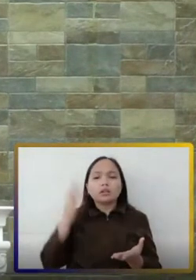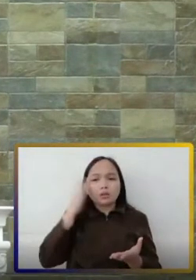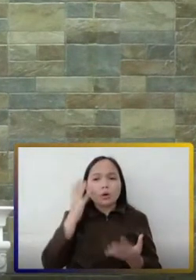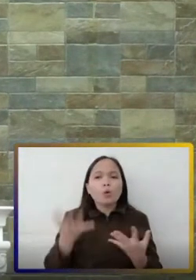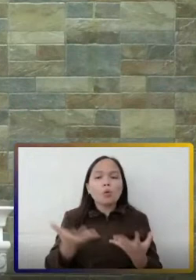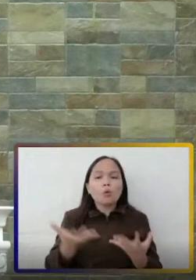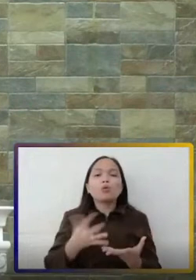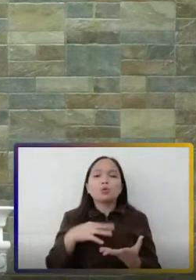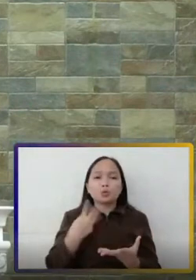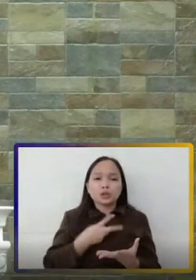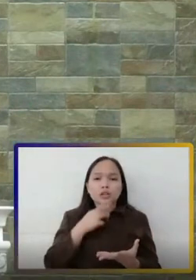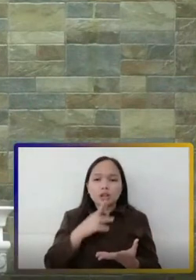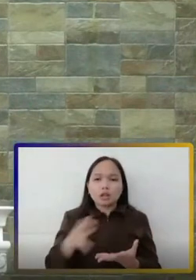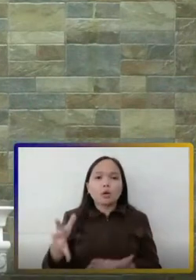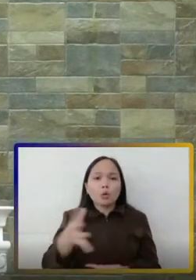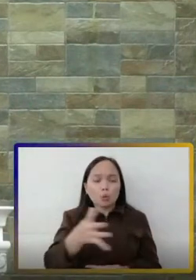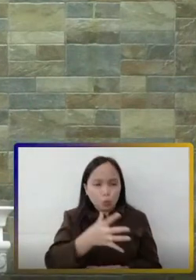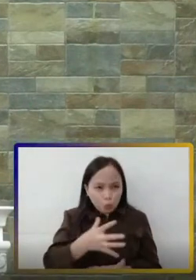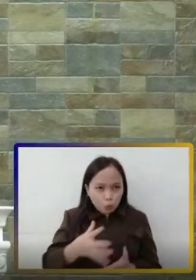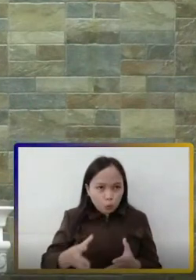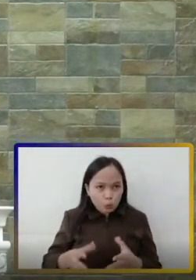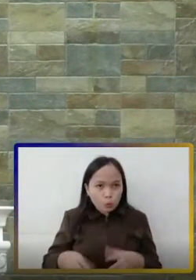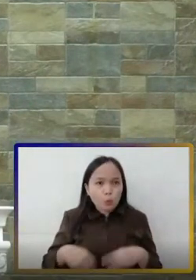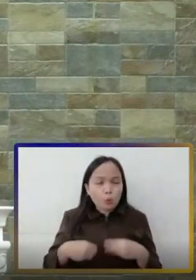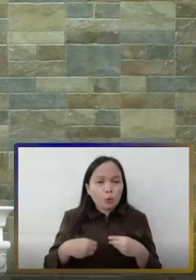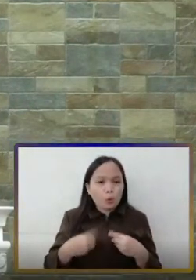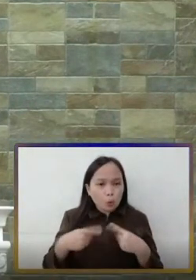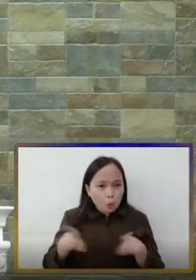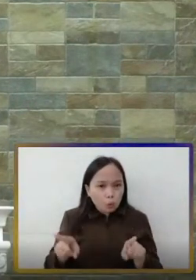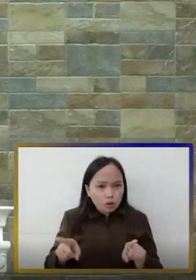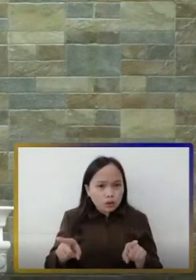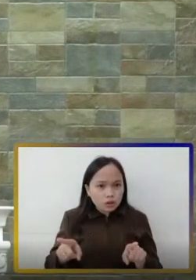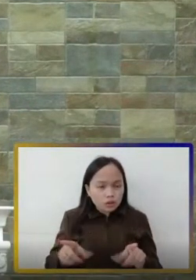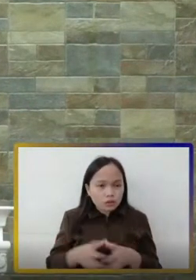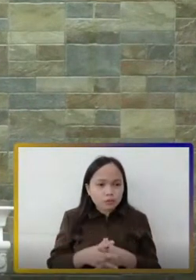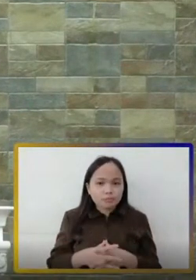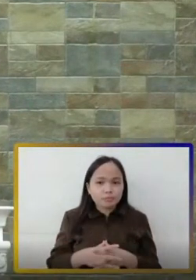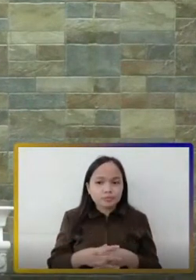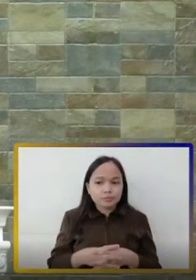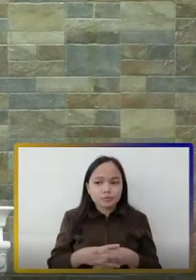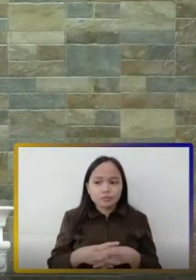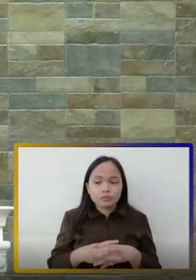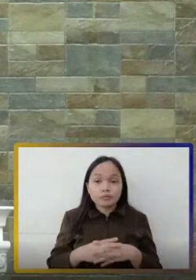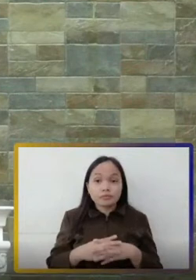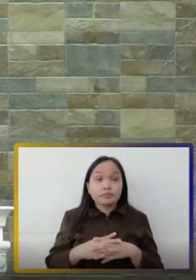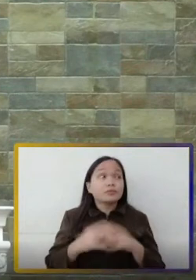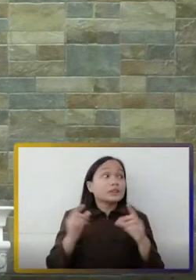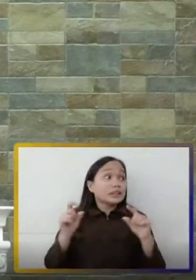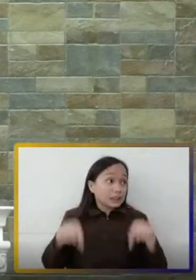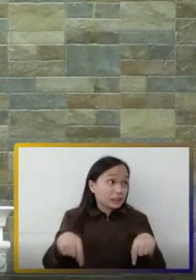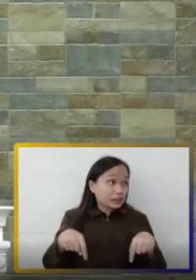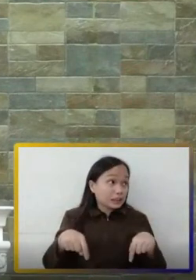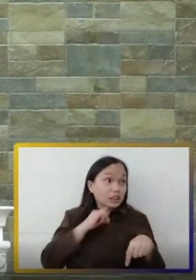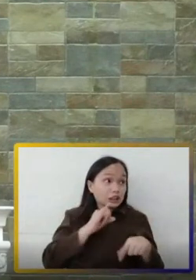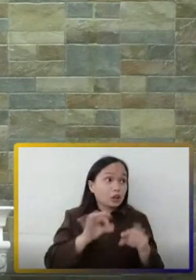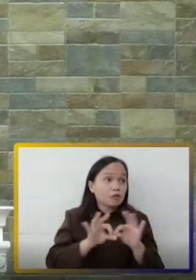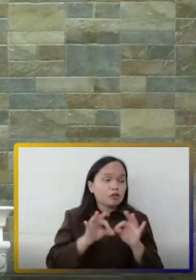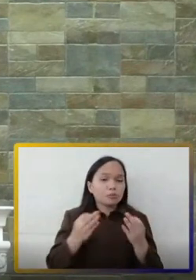are going. Kapatid, This is a family church.